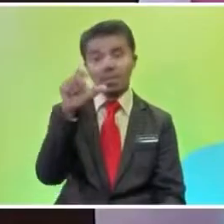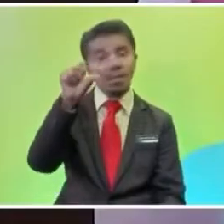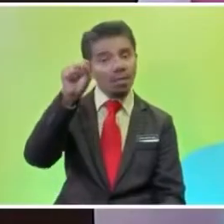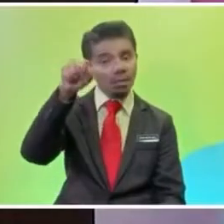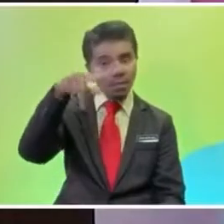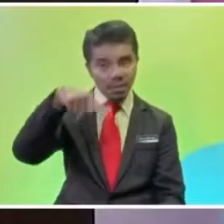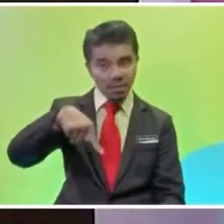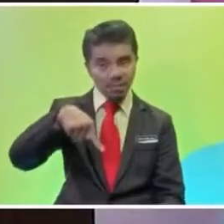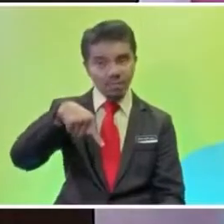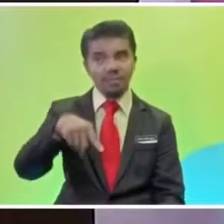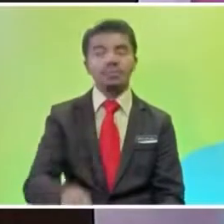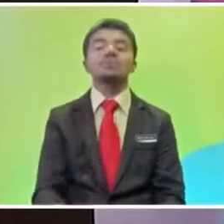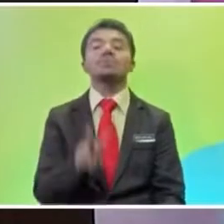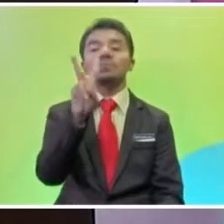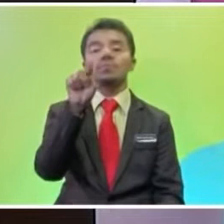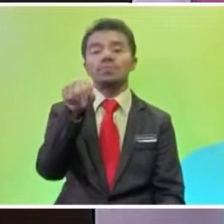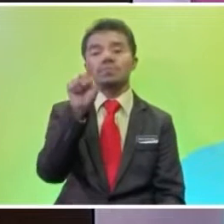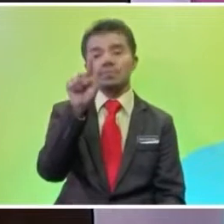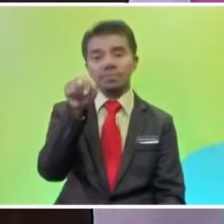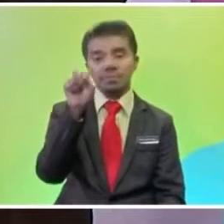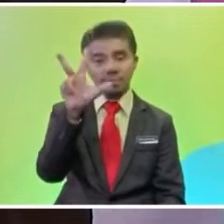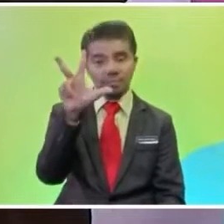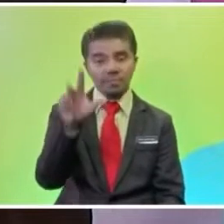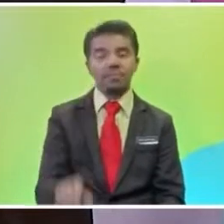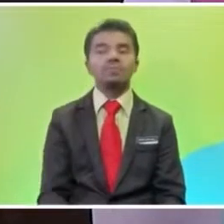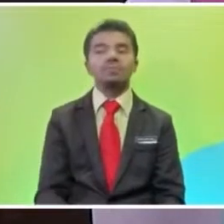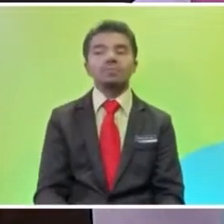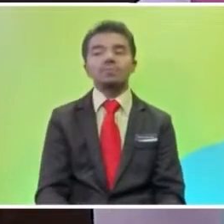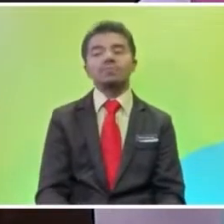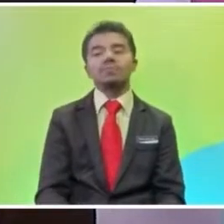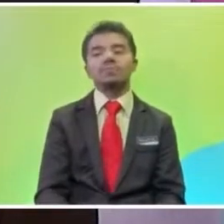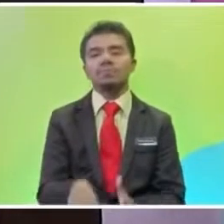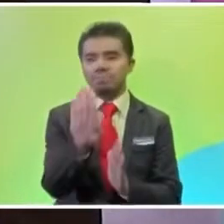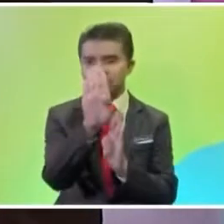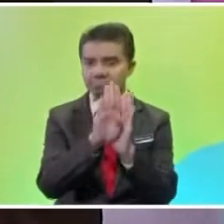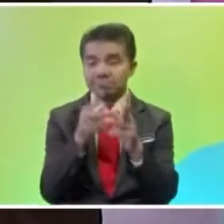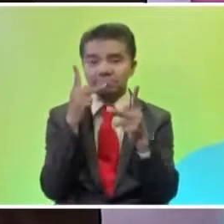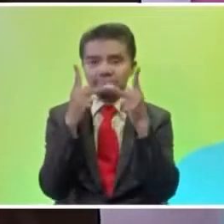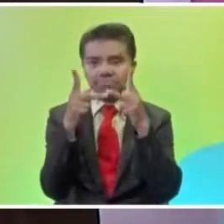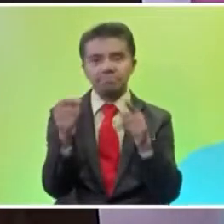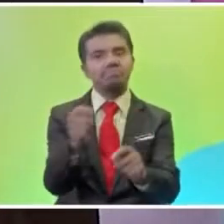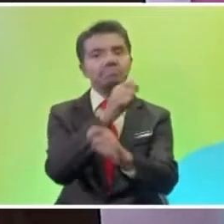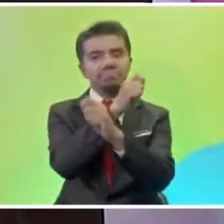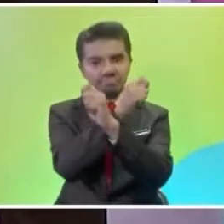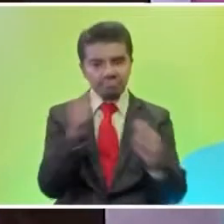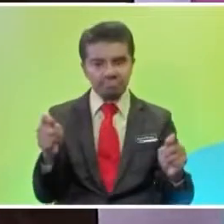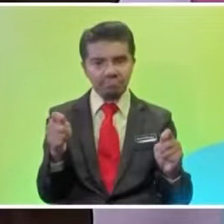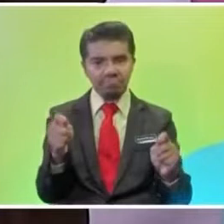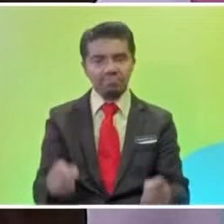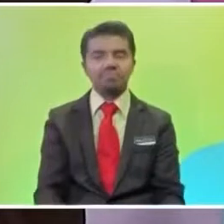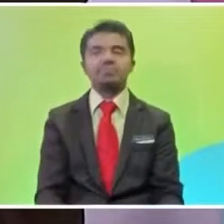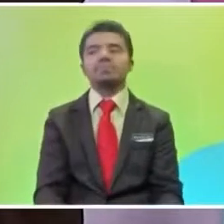tentang mengaplikasikan kemahiran berkata tidak kepada penyalahgunaan bahan yaitu dada